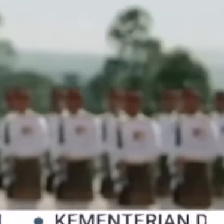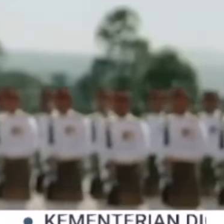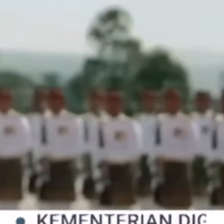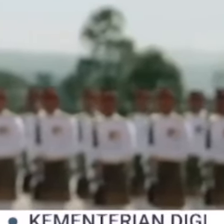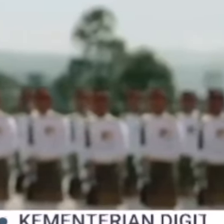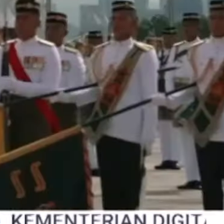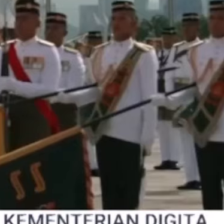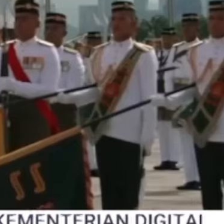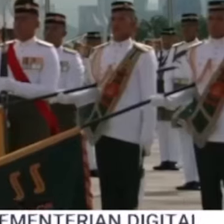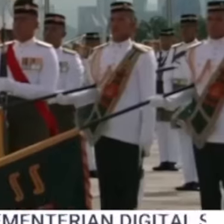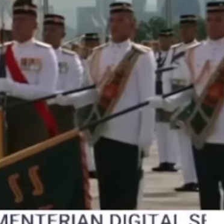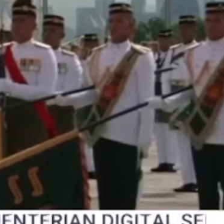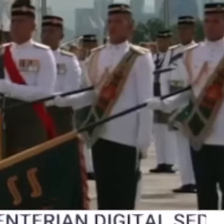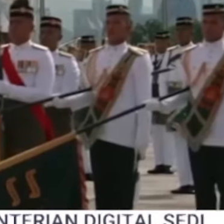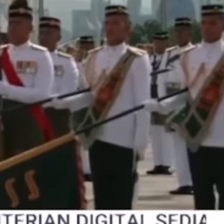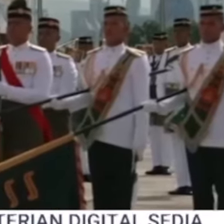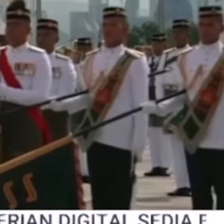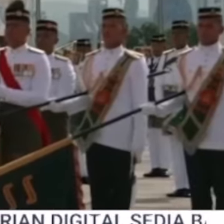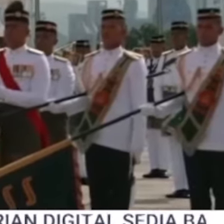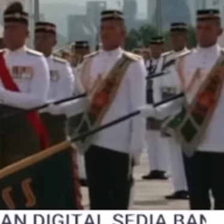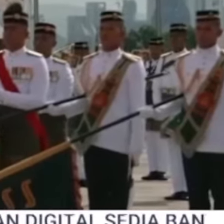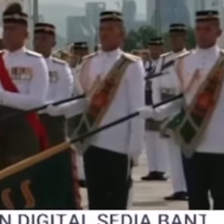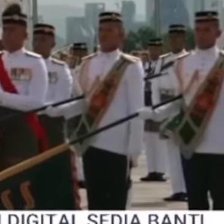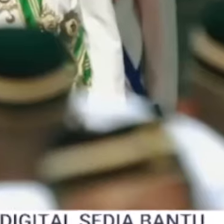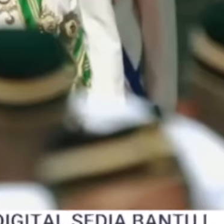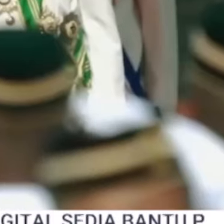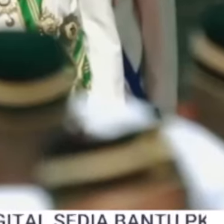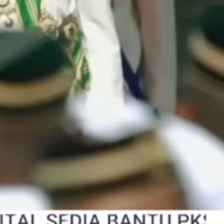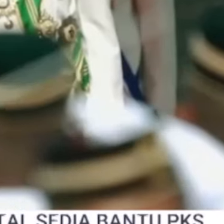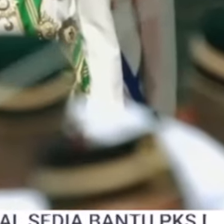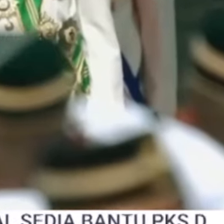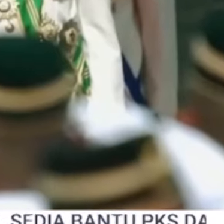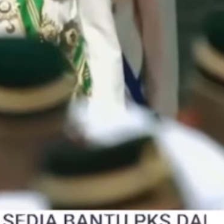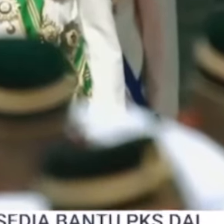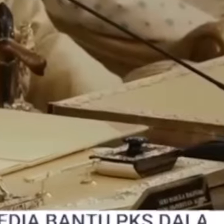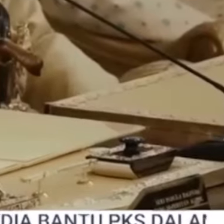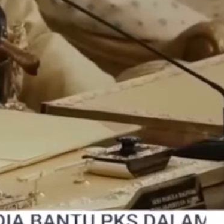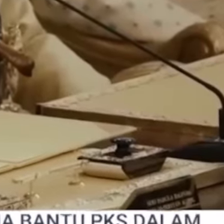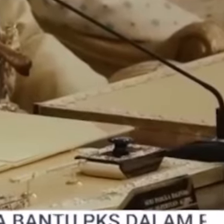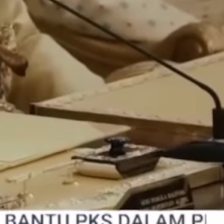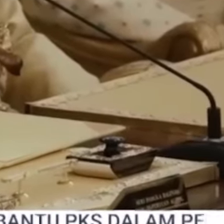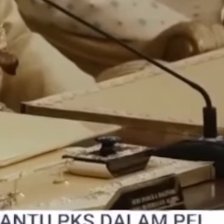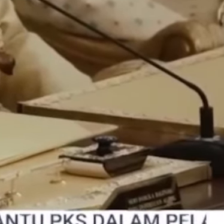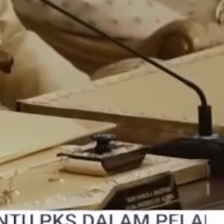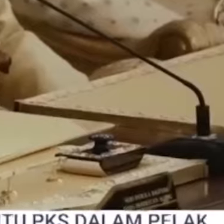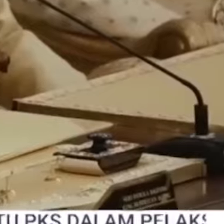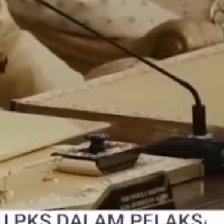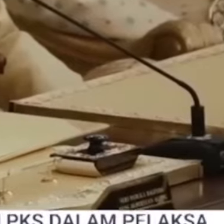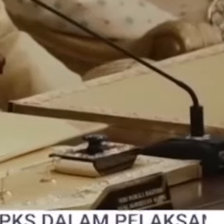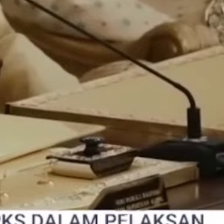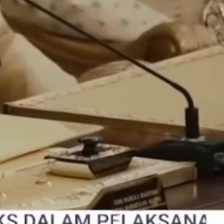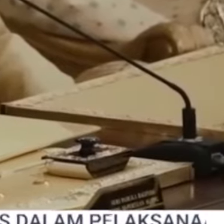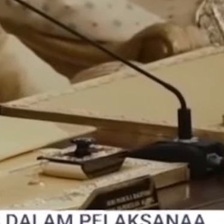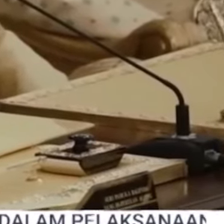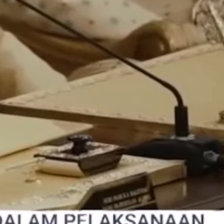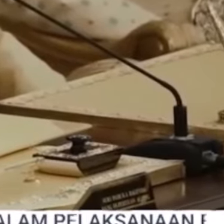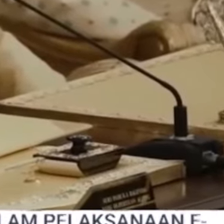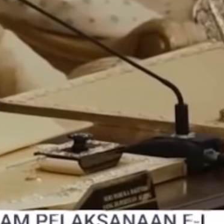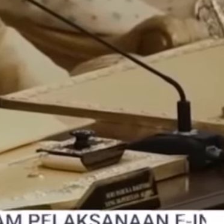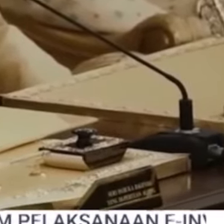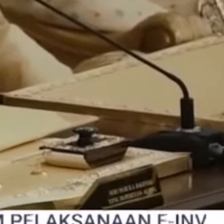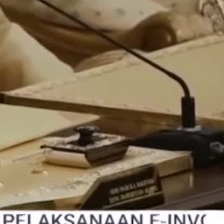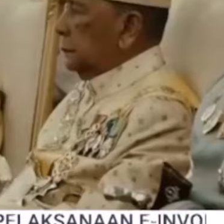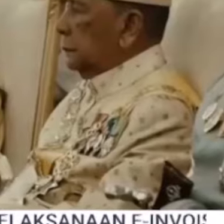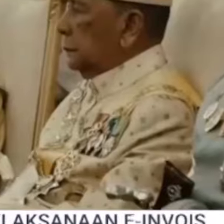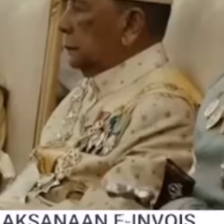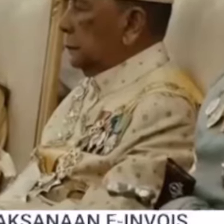Yang di-Pertuan Agong bagi Malaysia, bersumpah dengan menafaskan